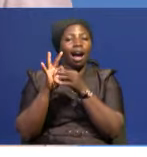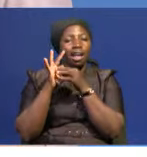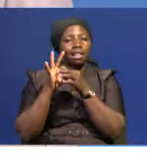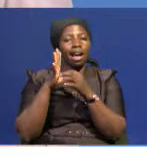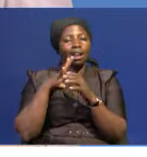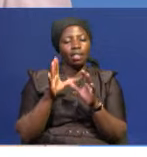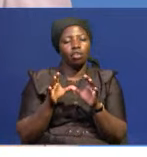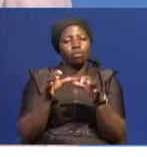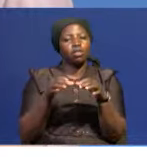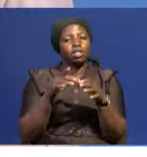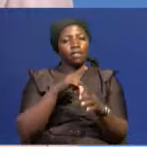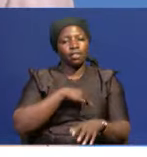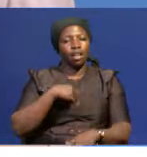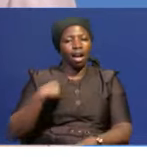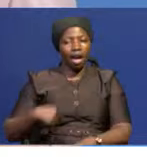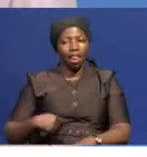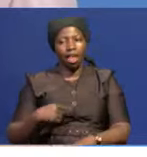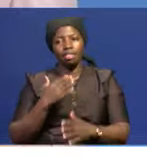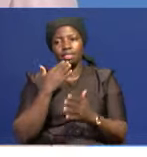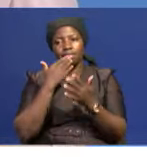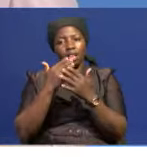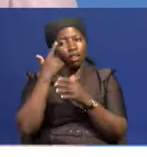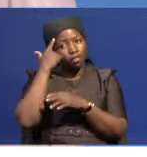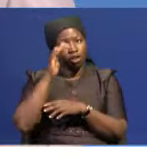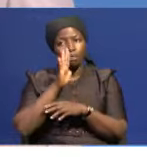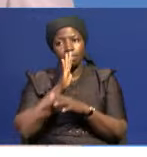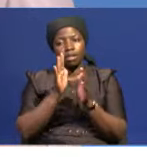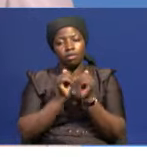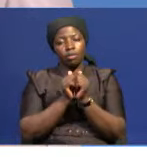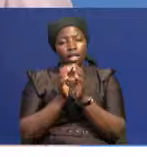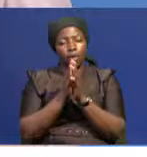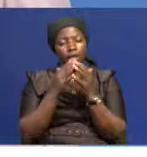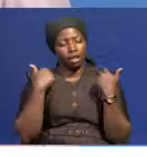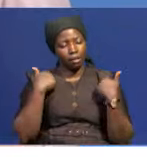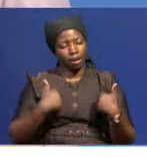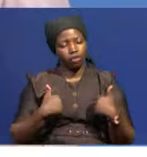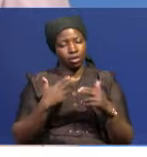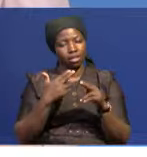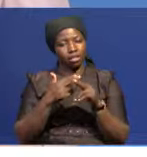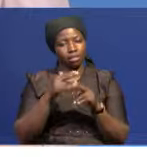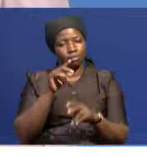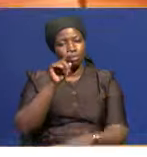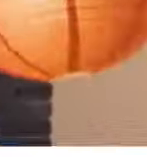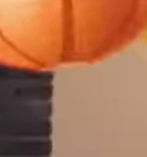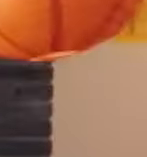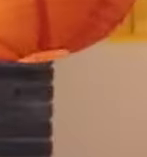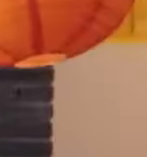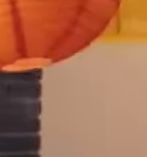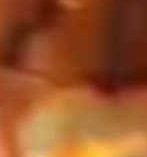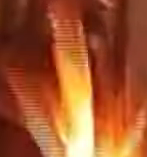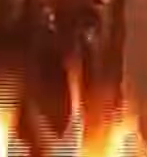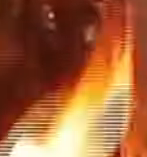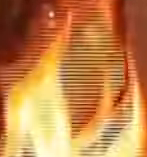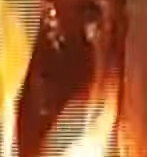na jamii ya China. Asante kwa kuwa nami. Mimi ni Zakia Peng. Kwa heri.